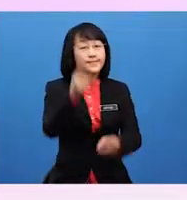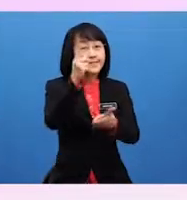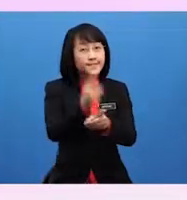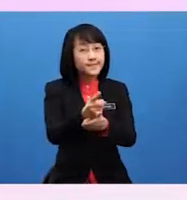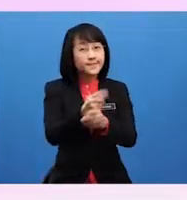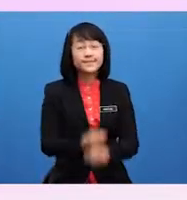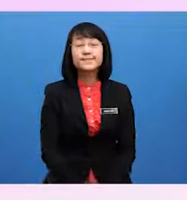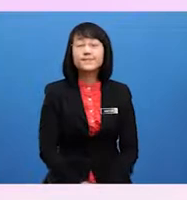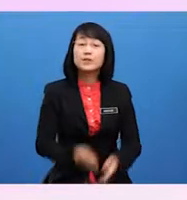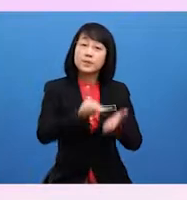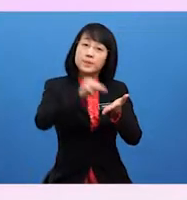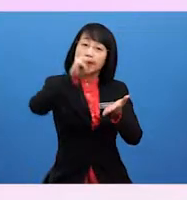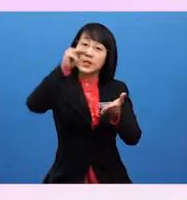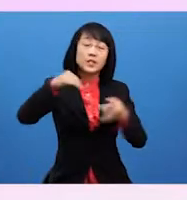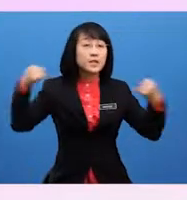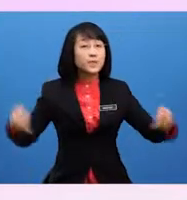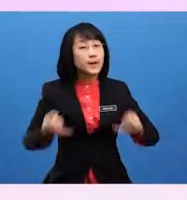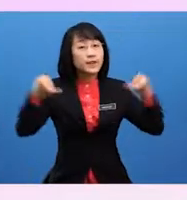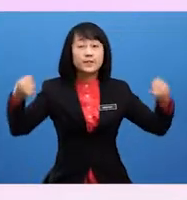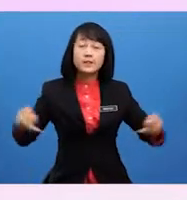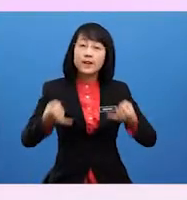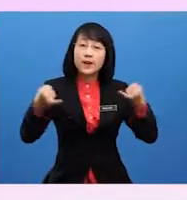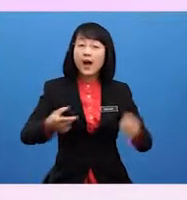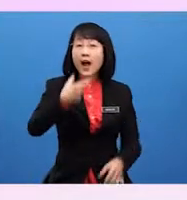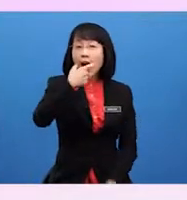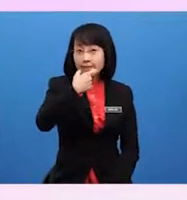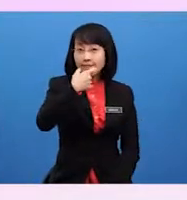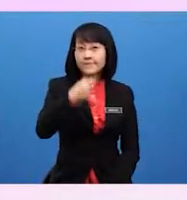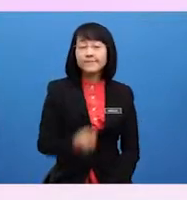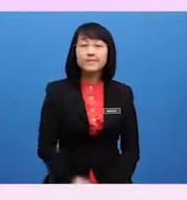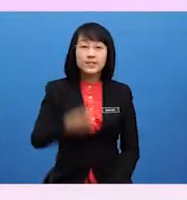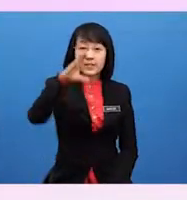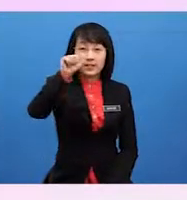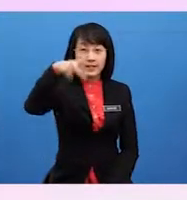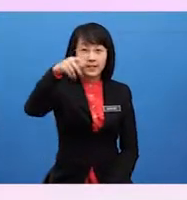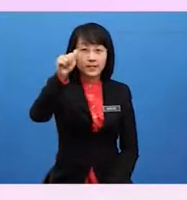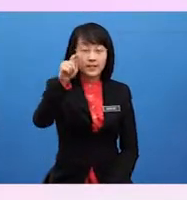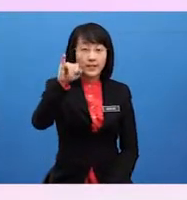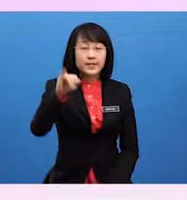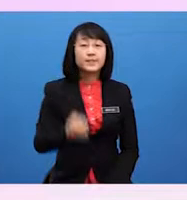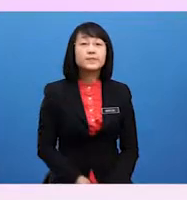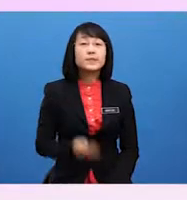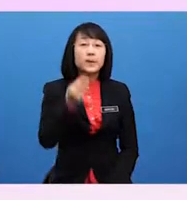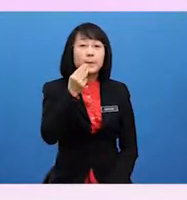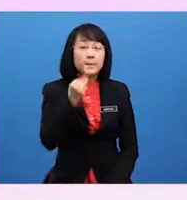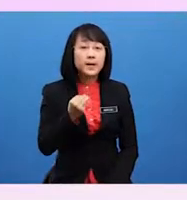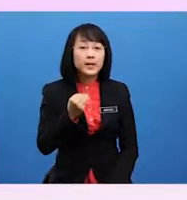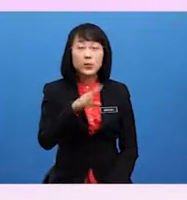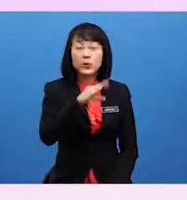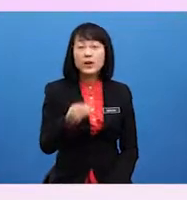Betul. Mi, pasta, biskut, capati, madu dan gula